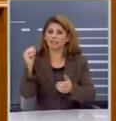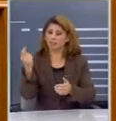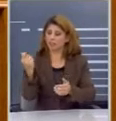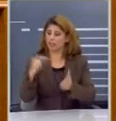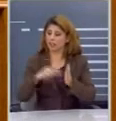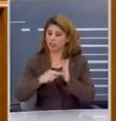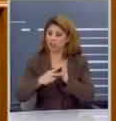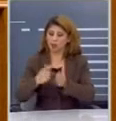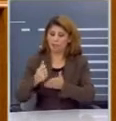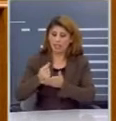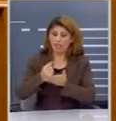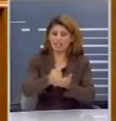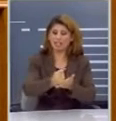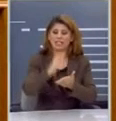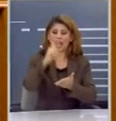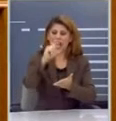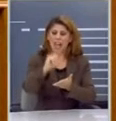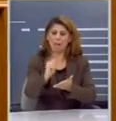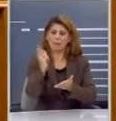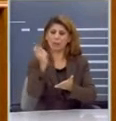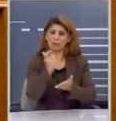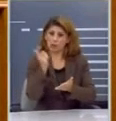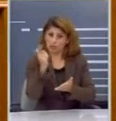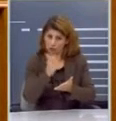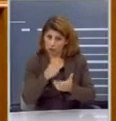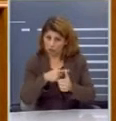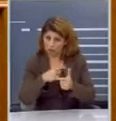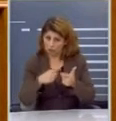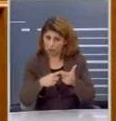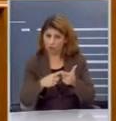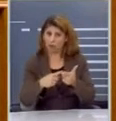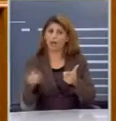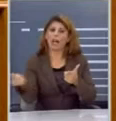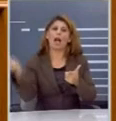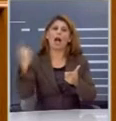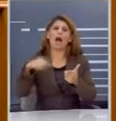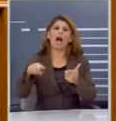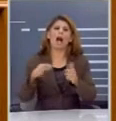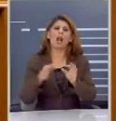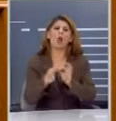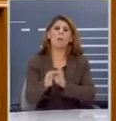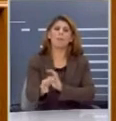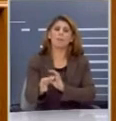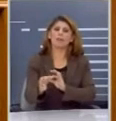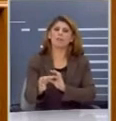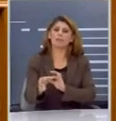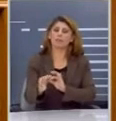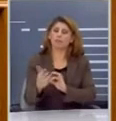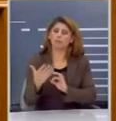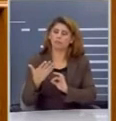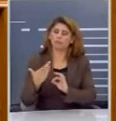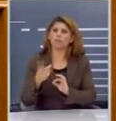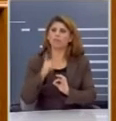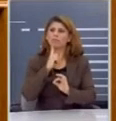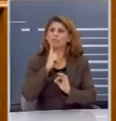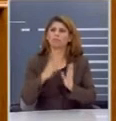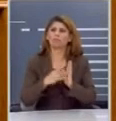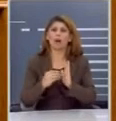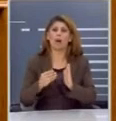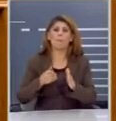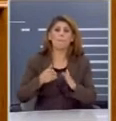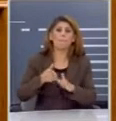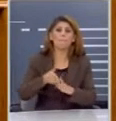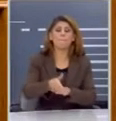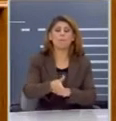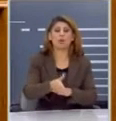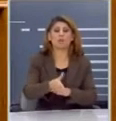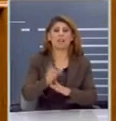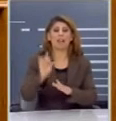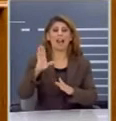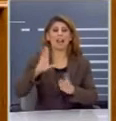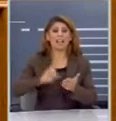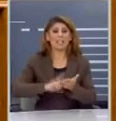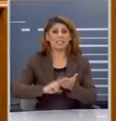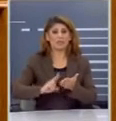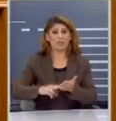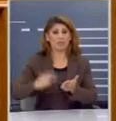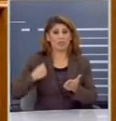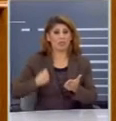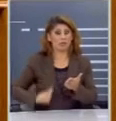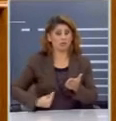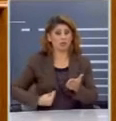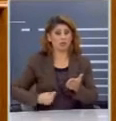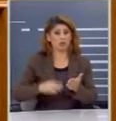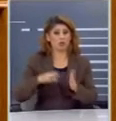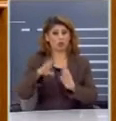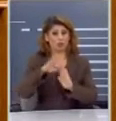χαμηλών συνταξιούχων, αλλά και άλλα μέτρα που βρίσκονται ήδη σε ισχύ, όπως η πρόσβαση των ανασφάλιστων στο δημόσιο